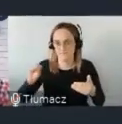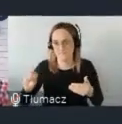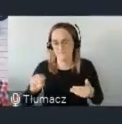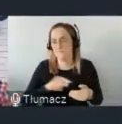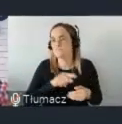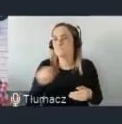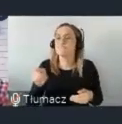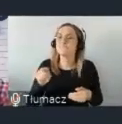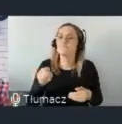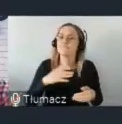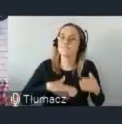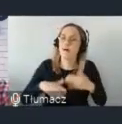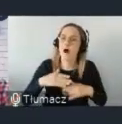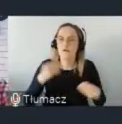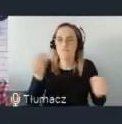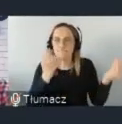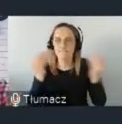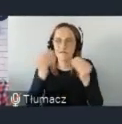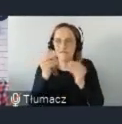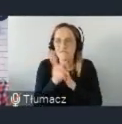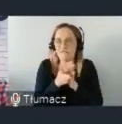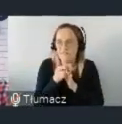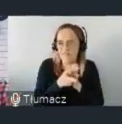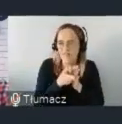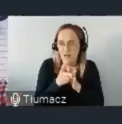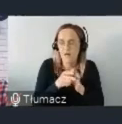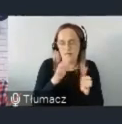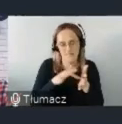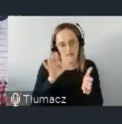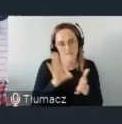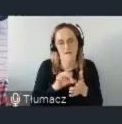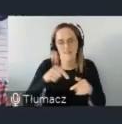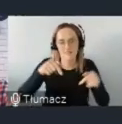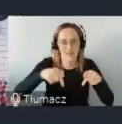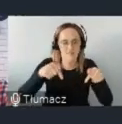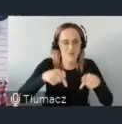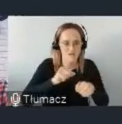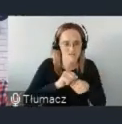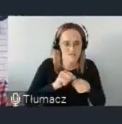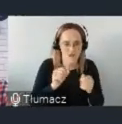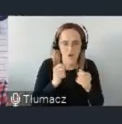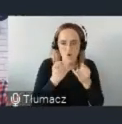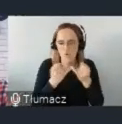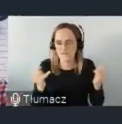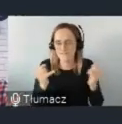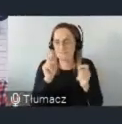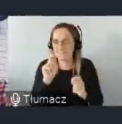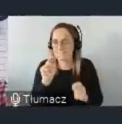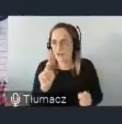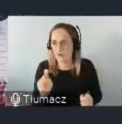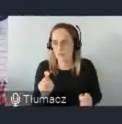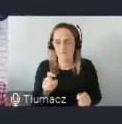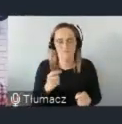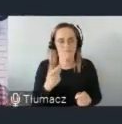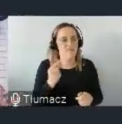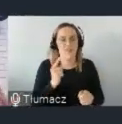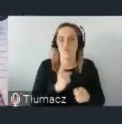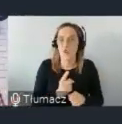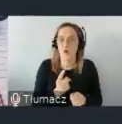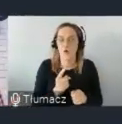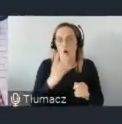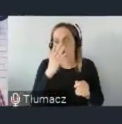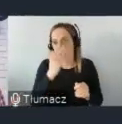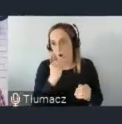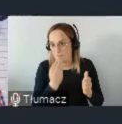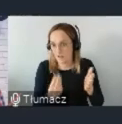bawią się na przykład w montaż wideo, to już pewnie zobaczyliście, że na dole są różne sekundy, czyli możemy nie dość, że wprowadzić jakiś